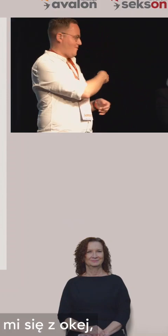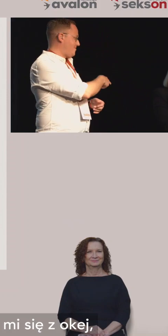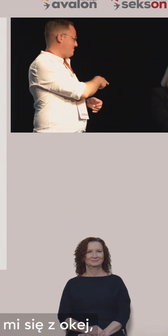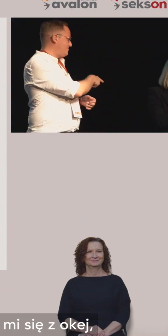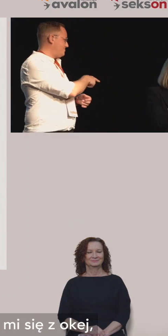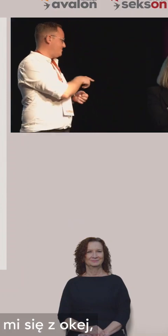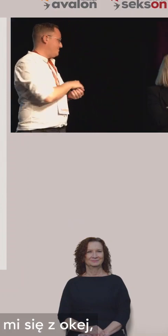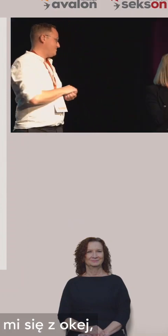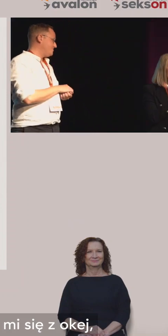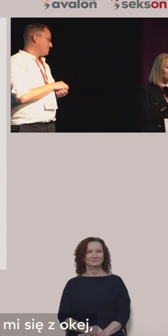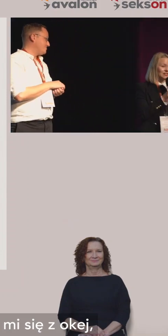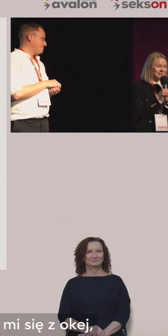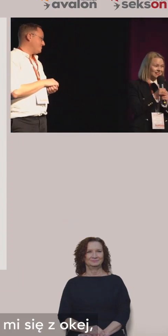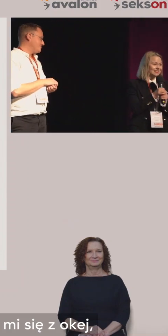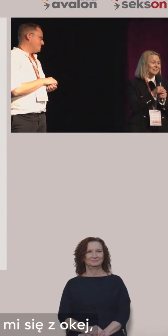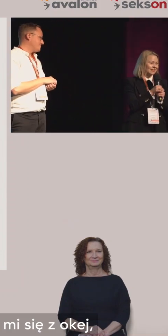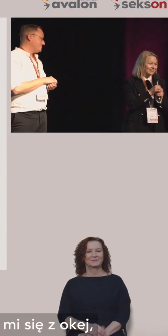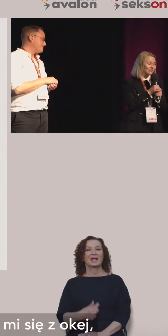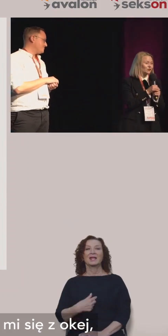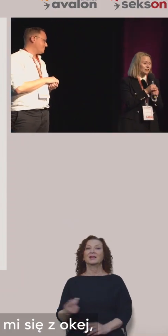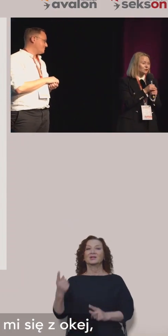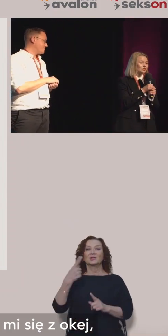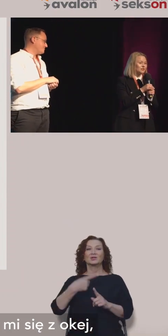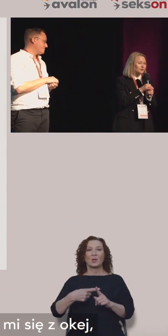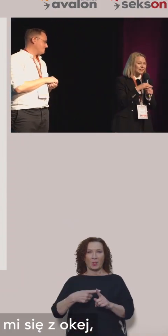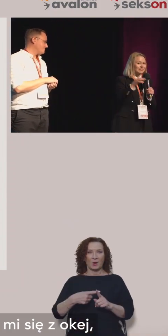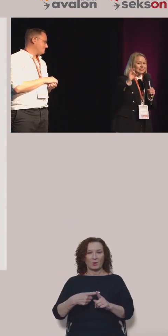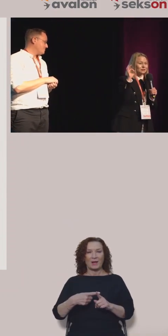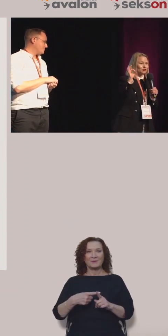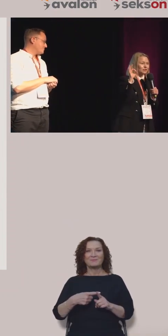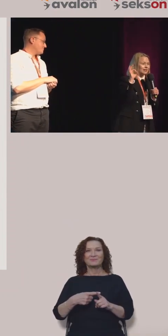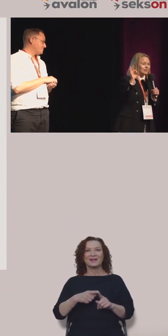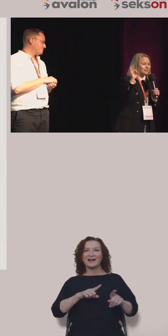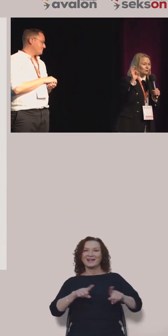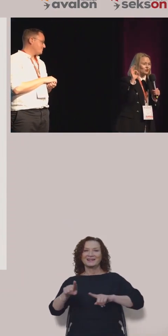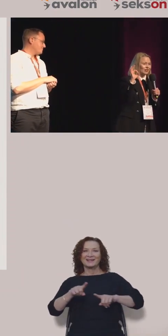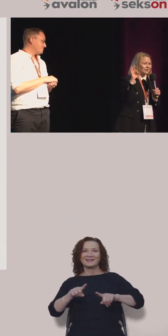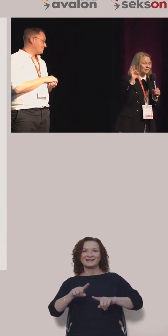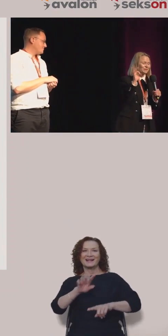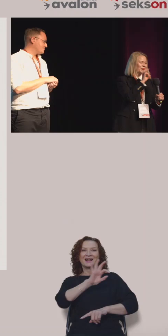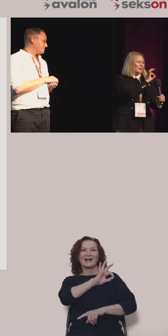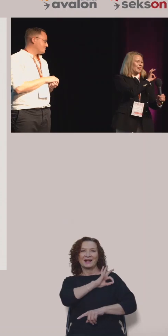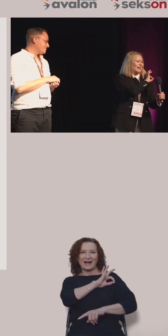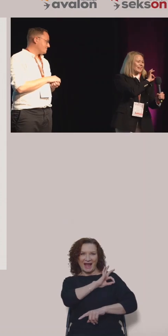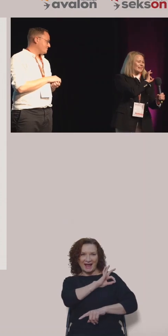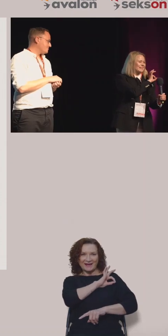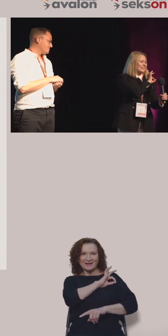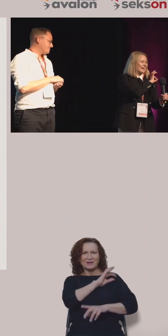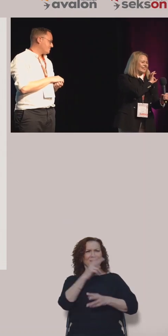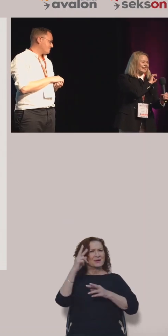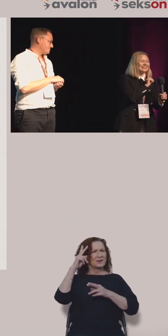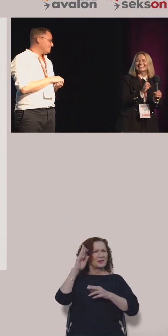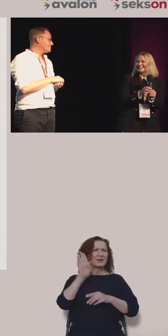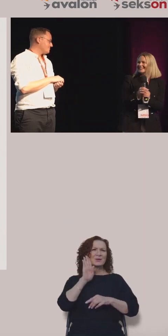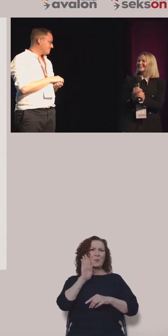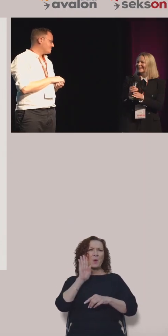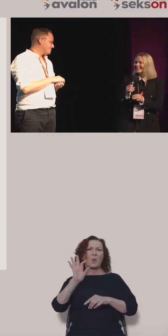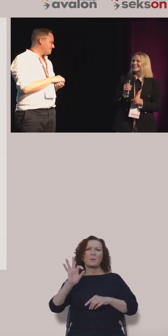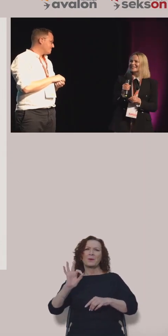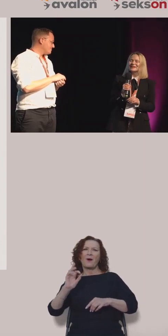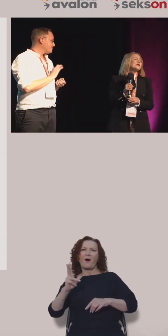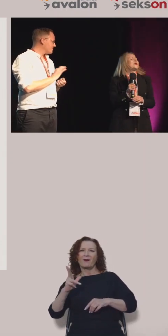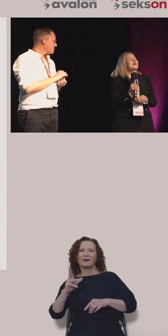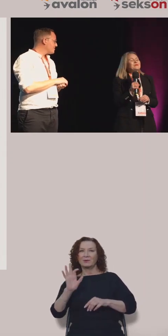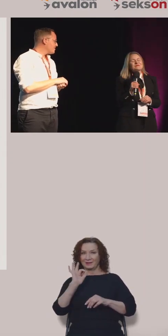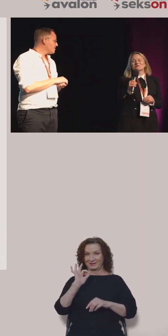Brawo, ja jeszcze dodam, że zawsze ten znak gej kojarzy mi się z okej, dlatego że tak jest dobrze, a tak jest gej.